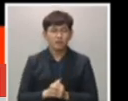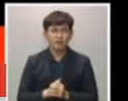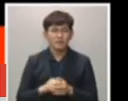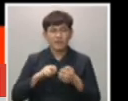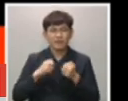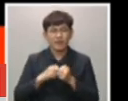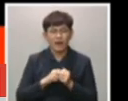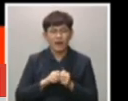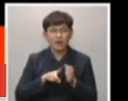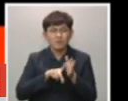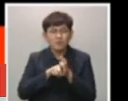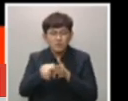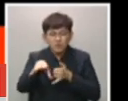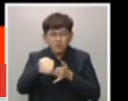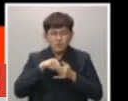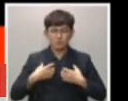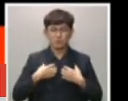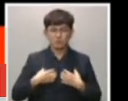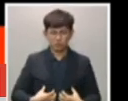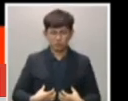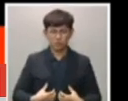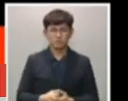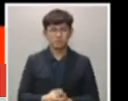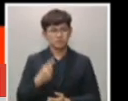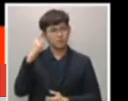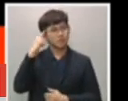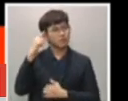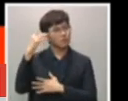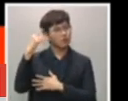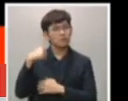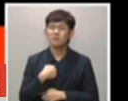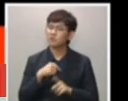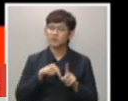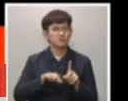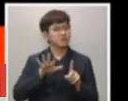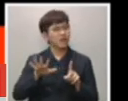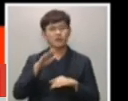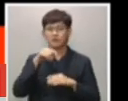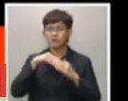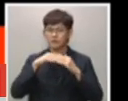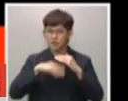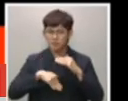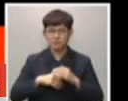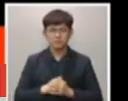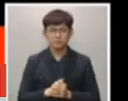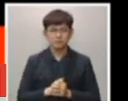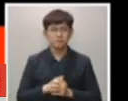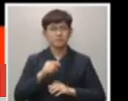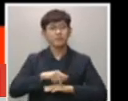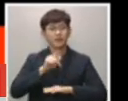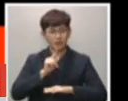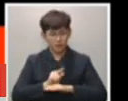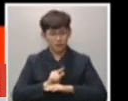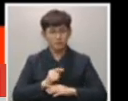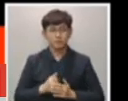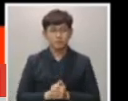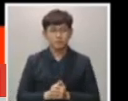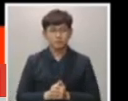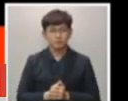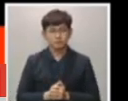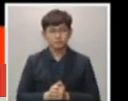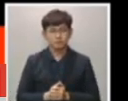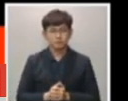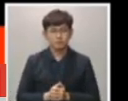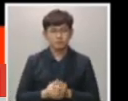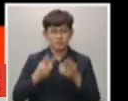อนนี้คาดการได้เลยครับไม่เกิน 1.5 ผมเรียนต่อท่านประธานครับนอกจากพลเอกประยุทธ์